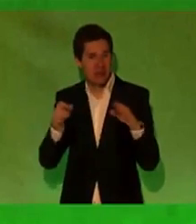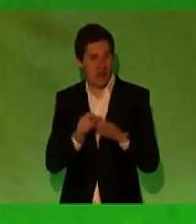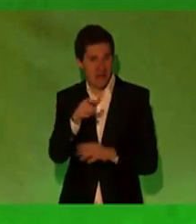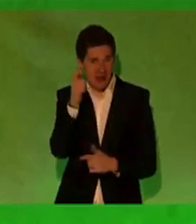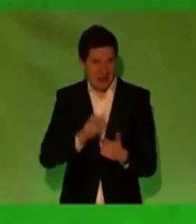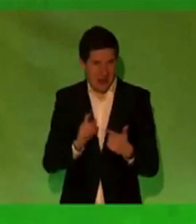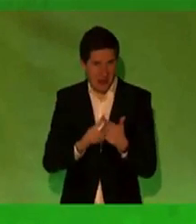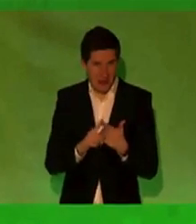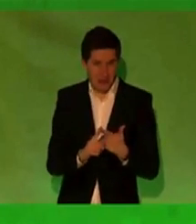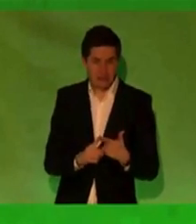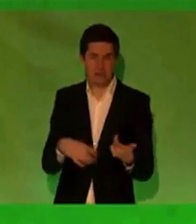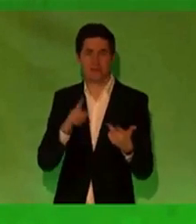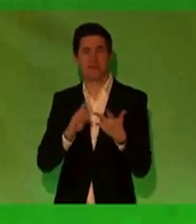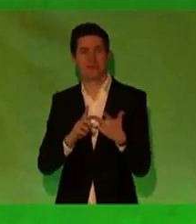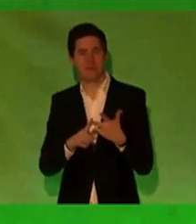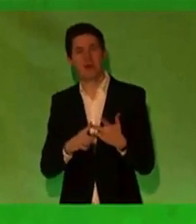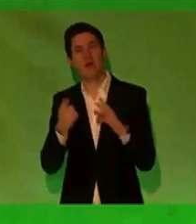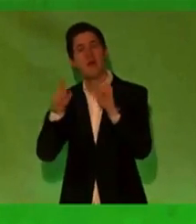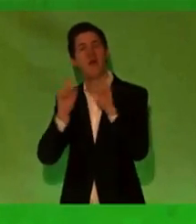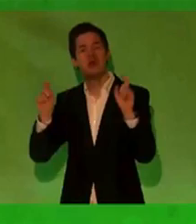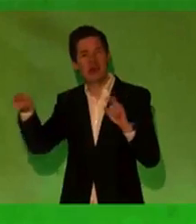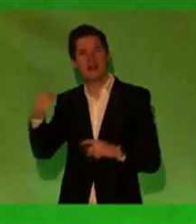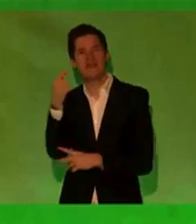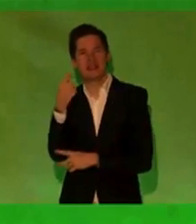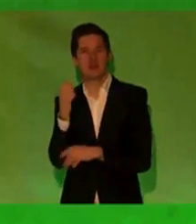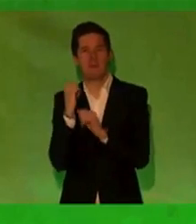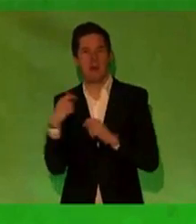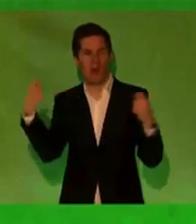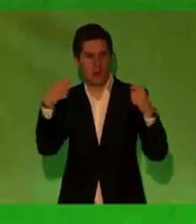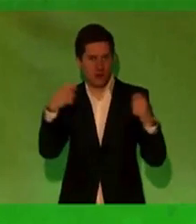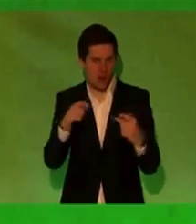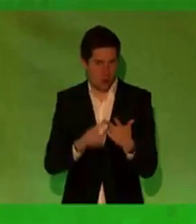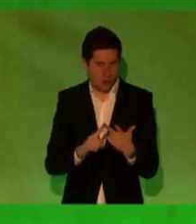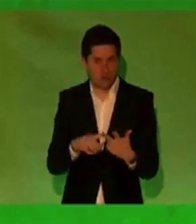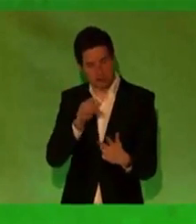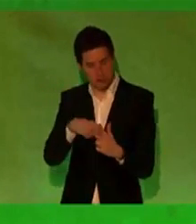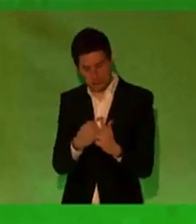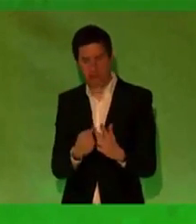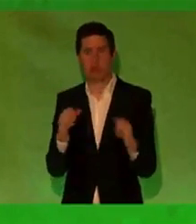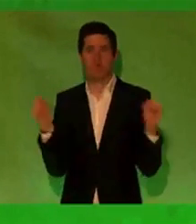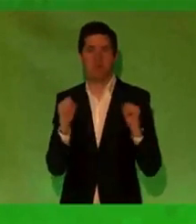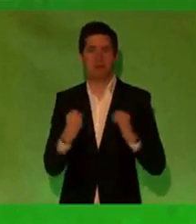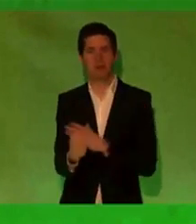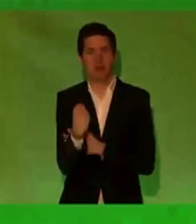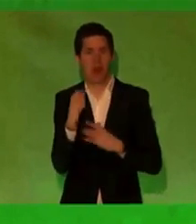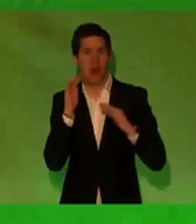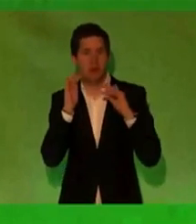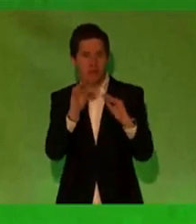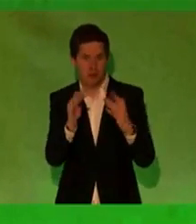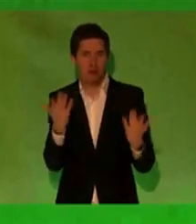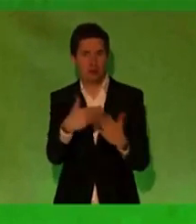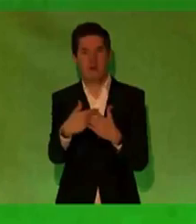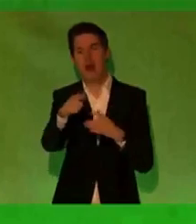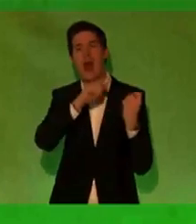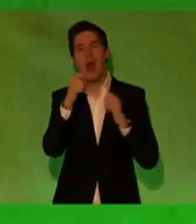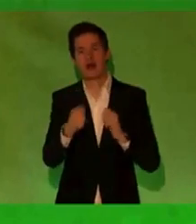die Finanzierungsbeiträge von Unternehmen haben enorme positive Auswirkungen, die ihr im Einzelnen in dem Antrag